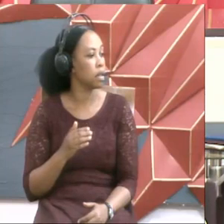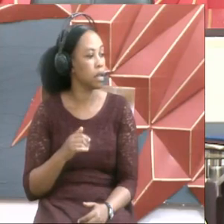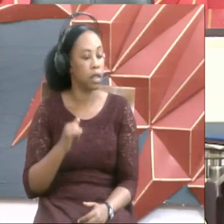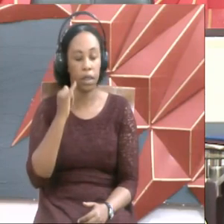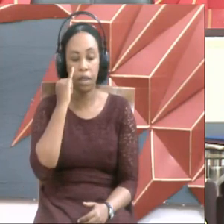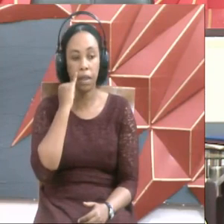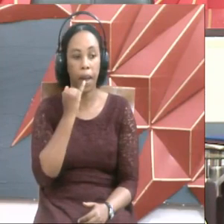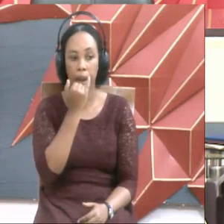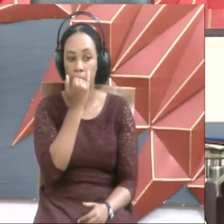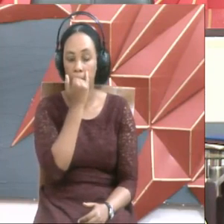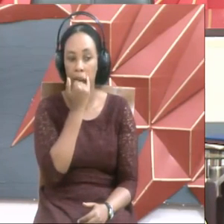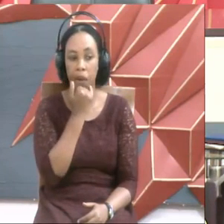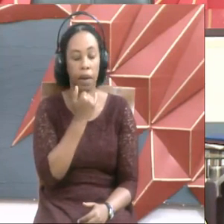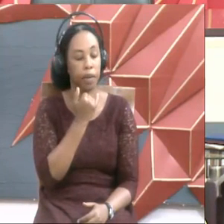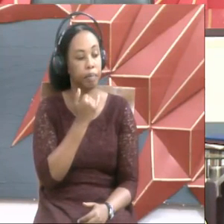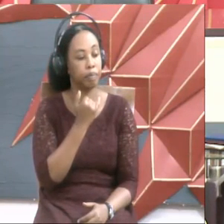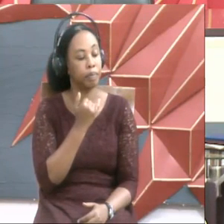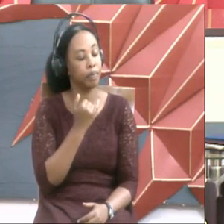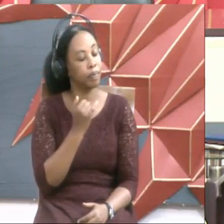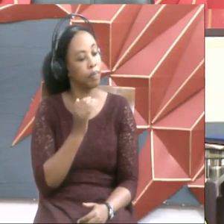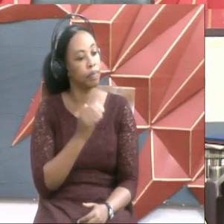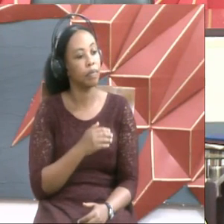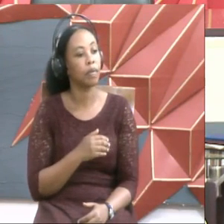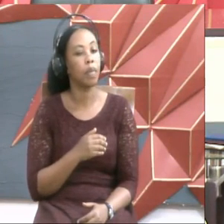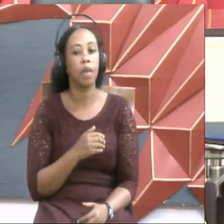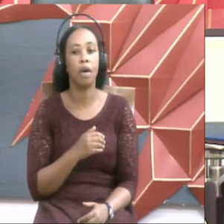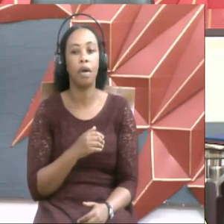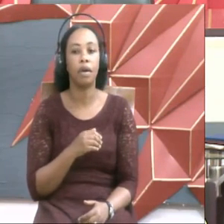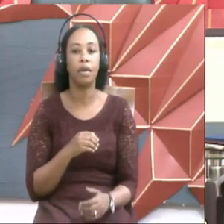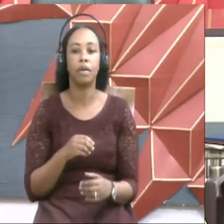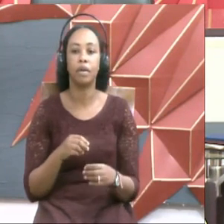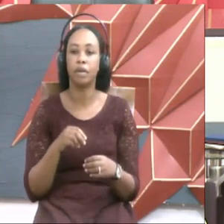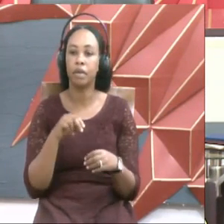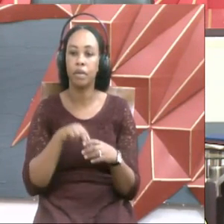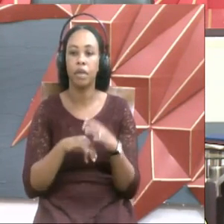Israel Mungu arakiza wo muri Mozambique